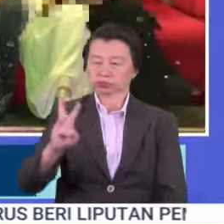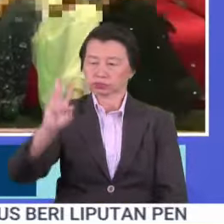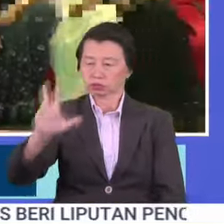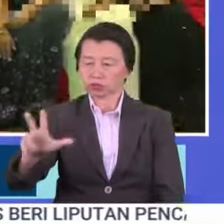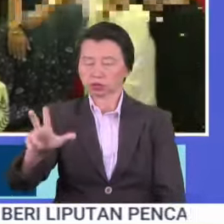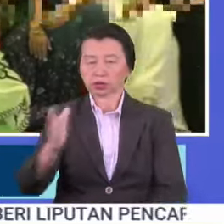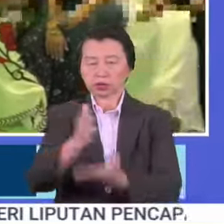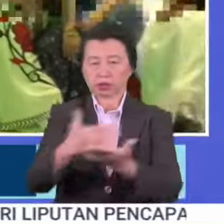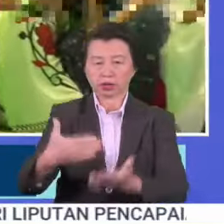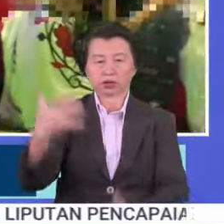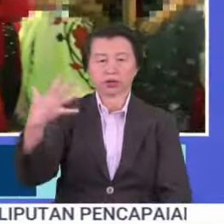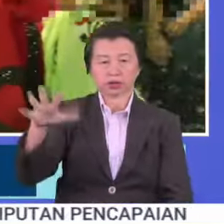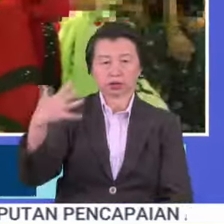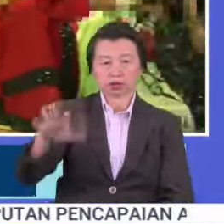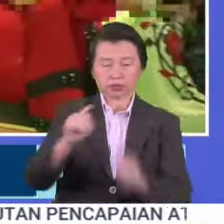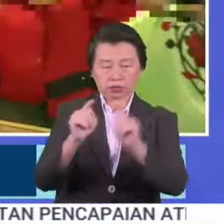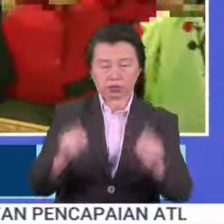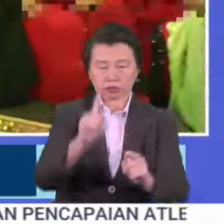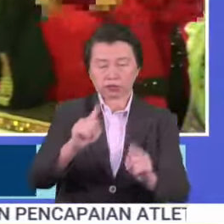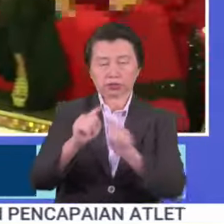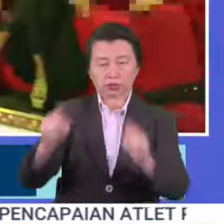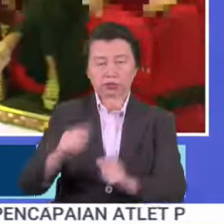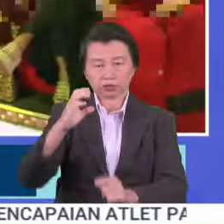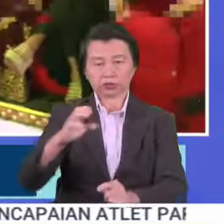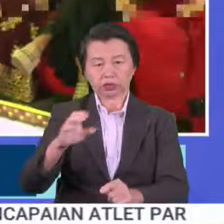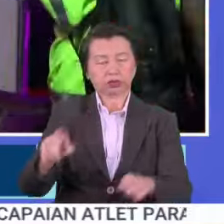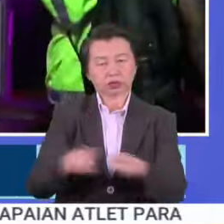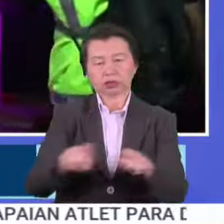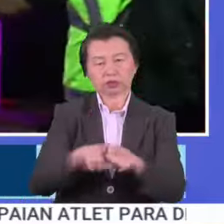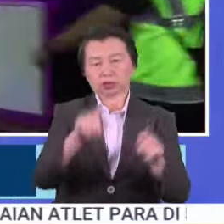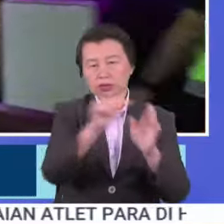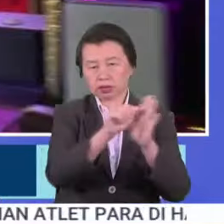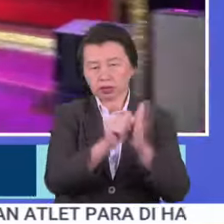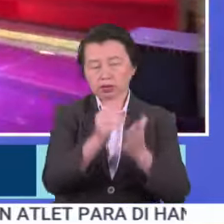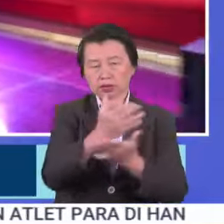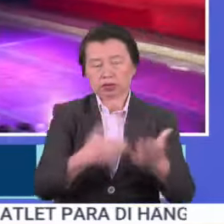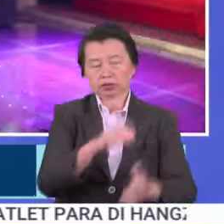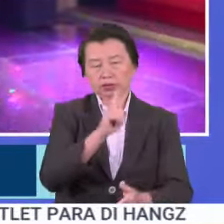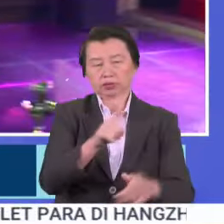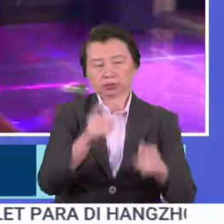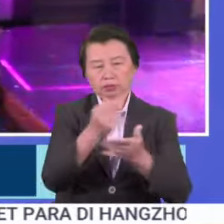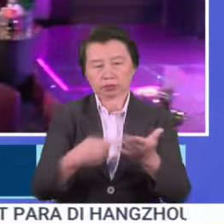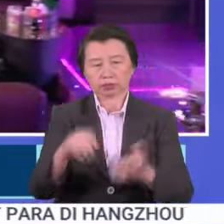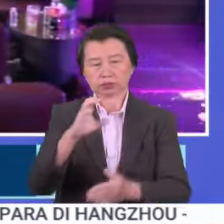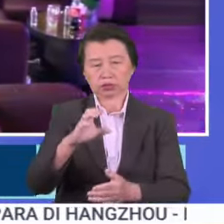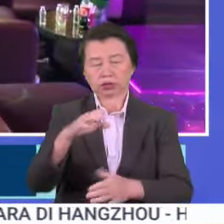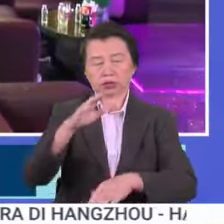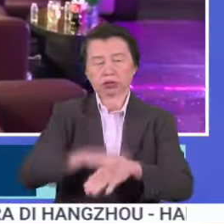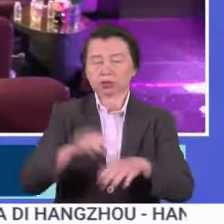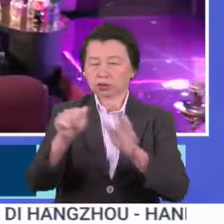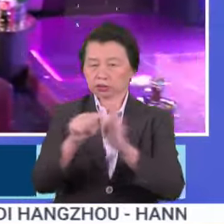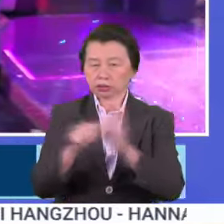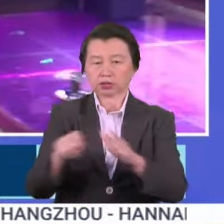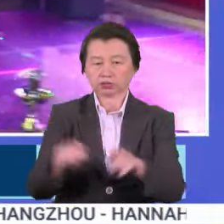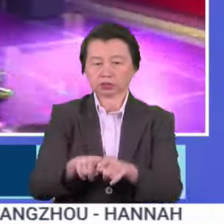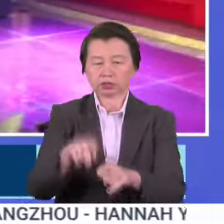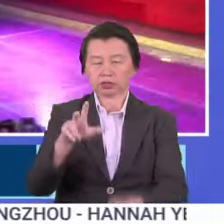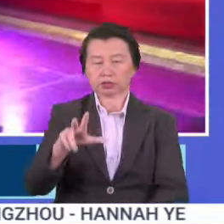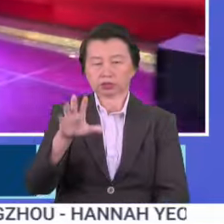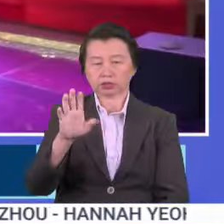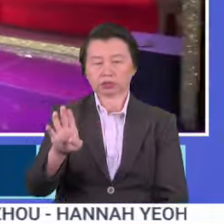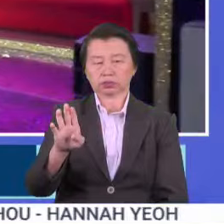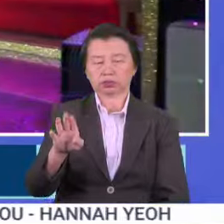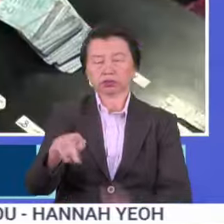1959-63, Seksyen 15-1-C Akta Sama, Seksyen 6-1-C Akta Sama, Peraturan